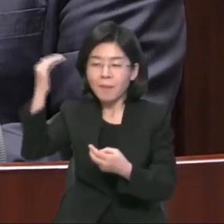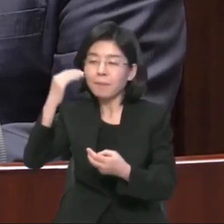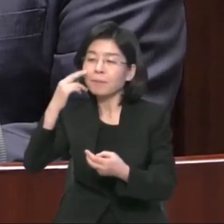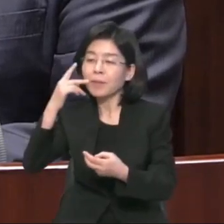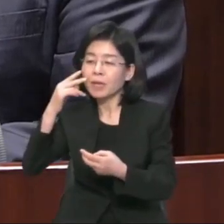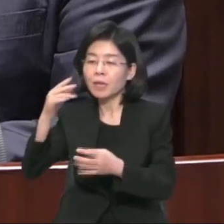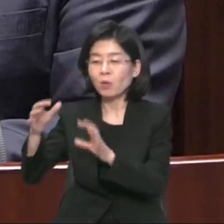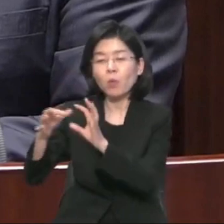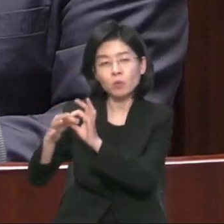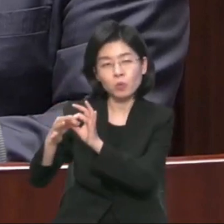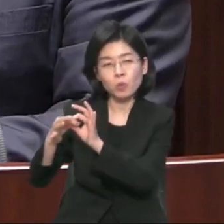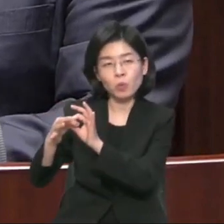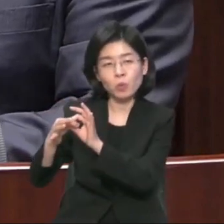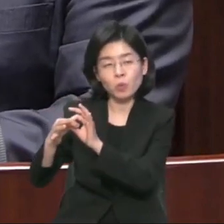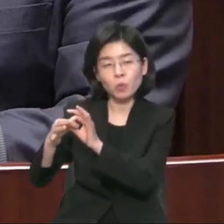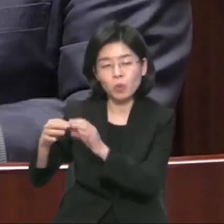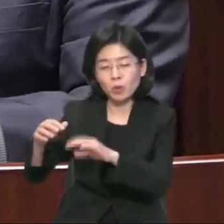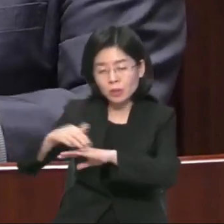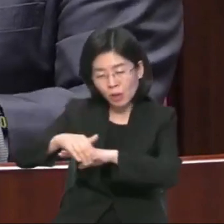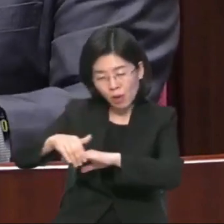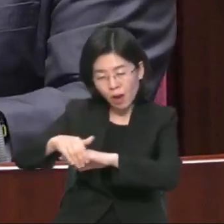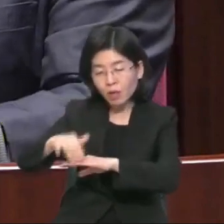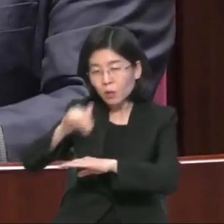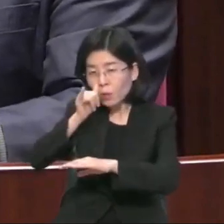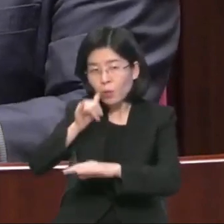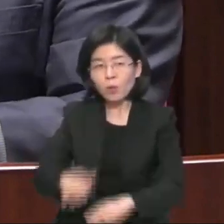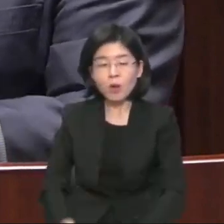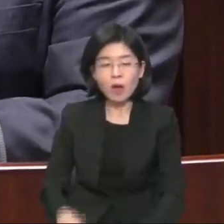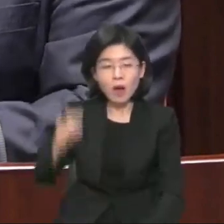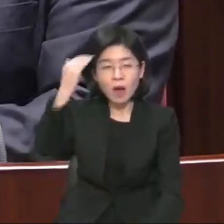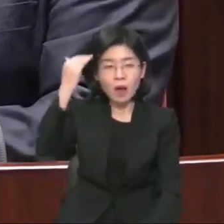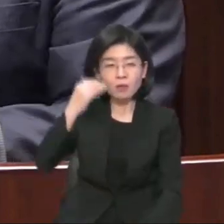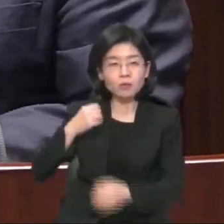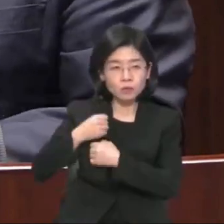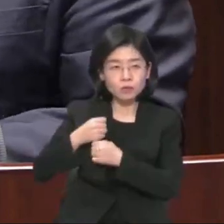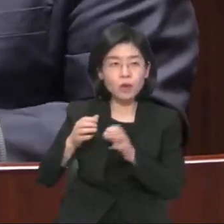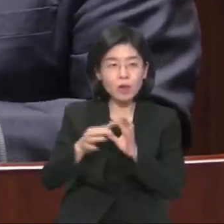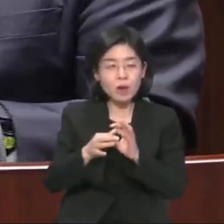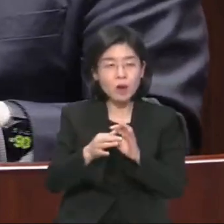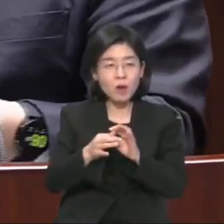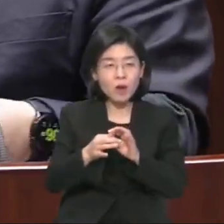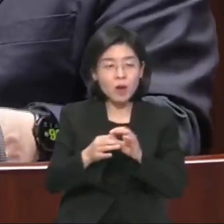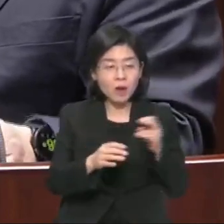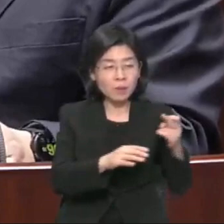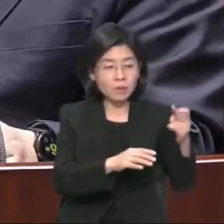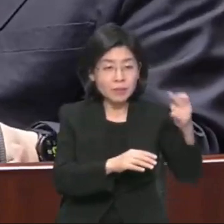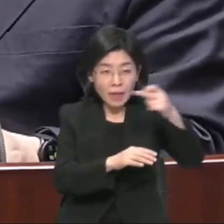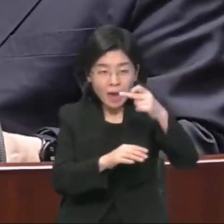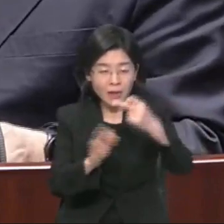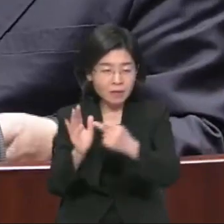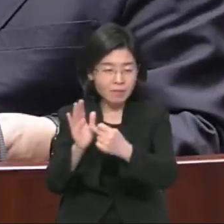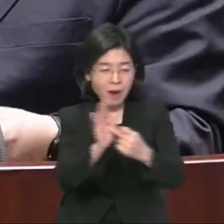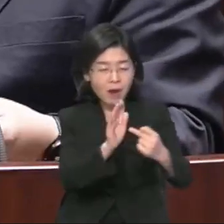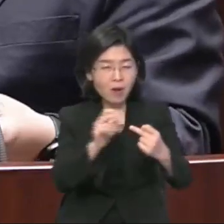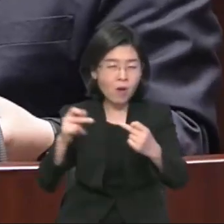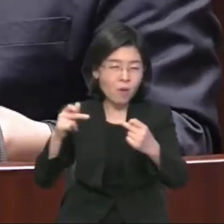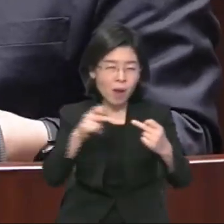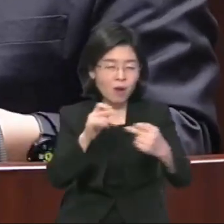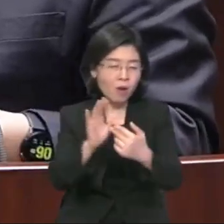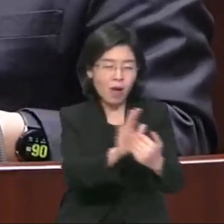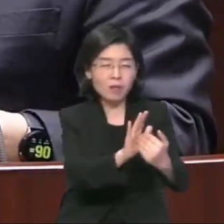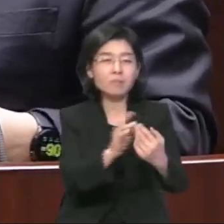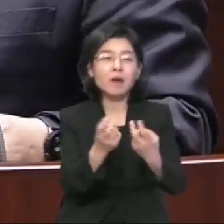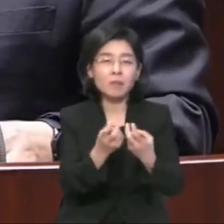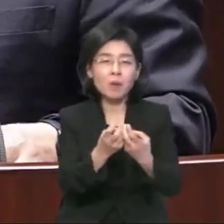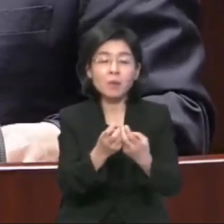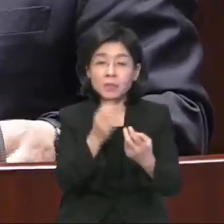한미의 공동된 전략이고 우리 군의 그 핵 WMD 대응 전략은 한국형 미사일 방어 또 전략적 타격